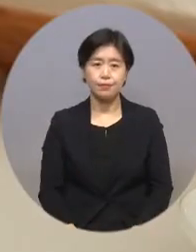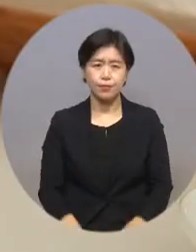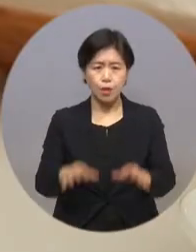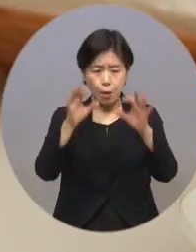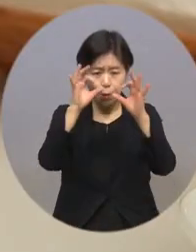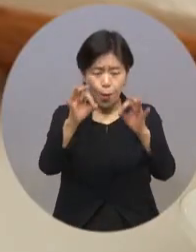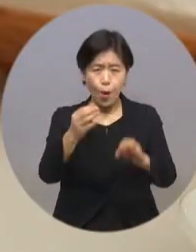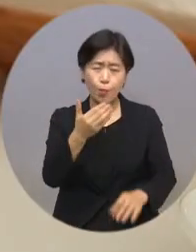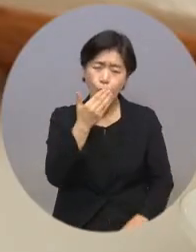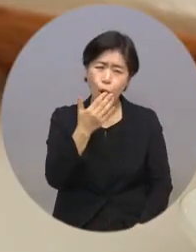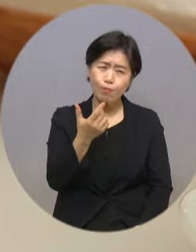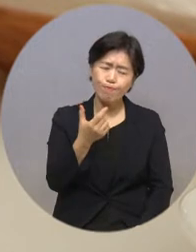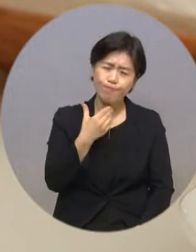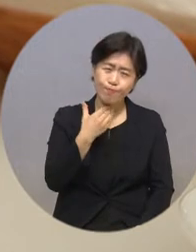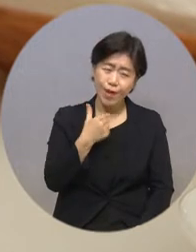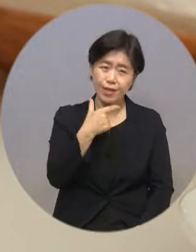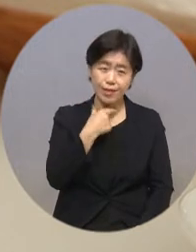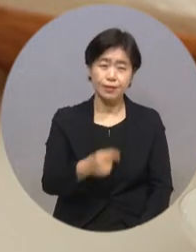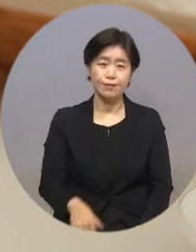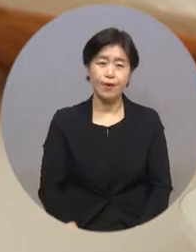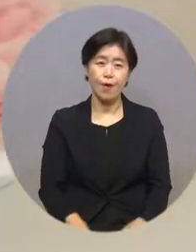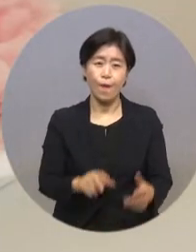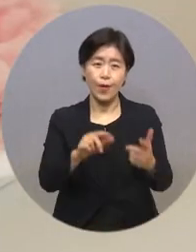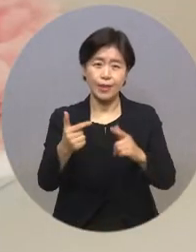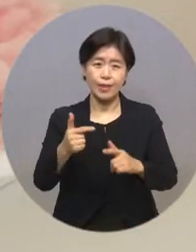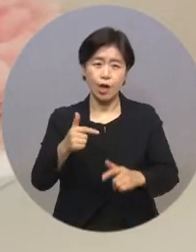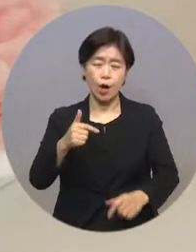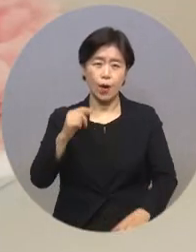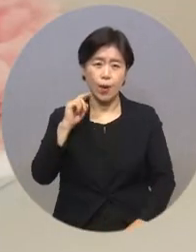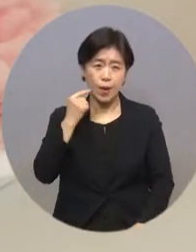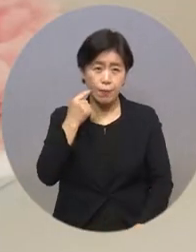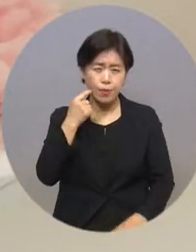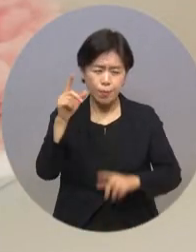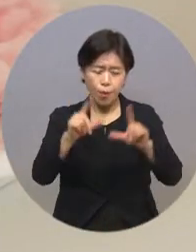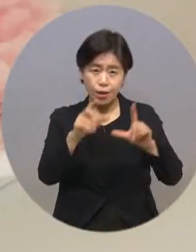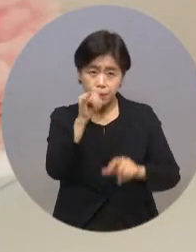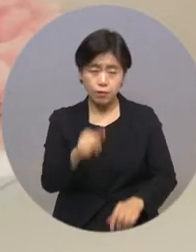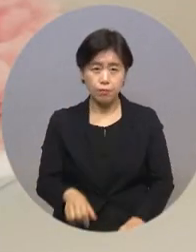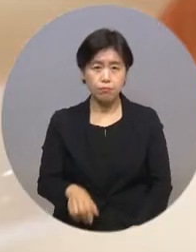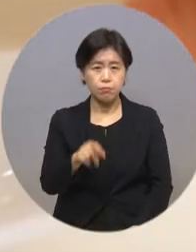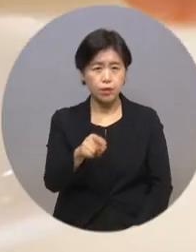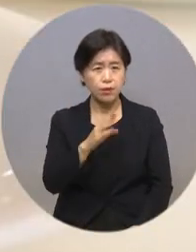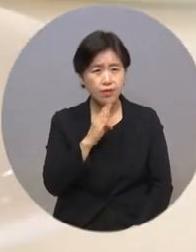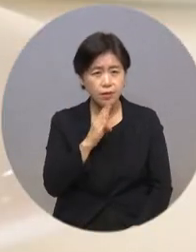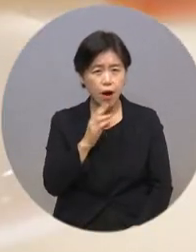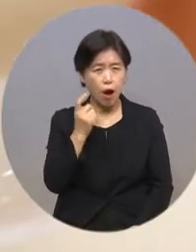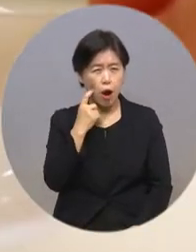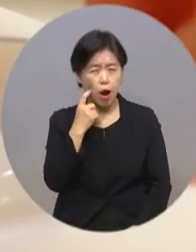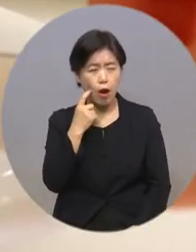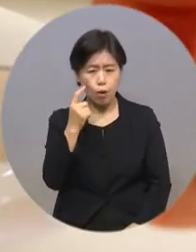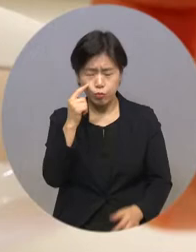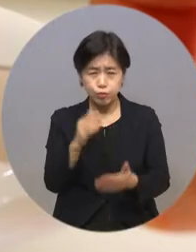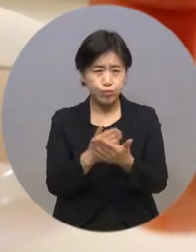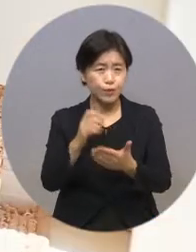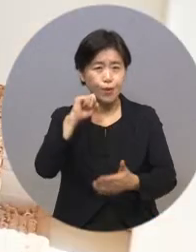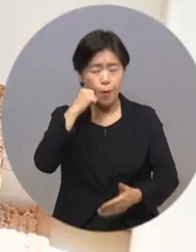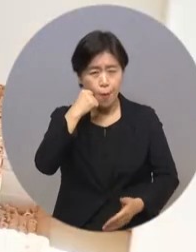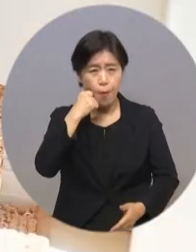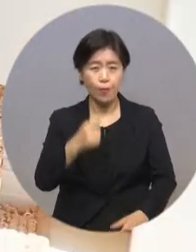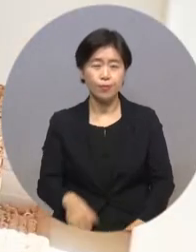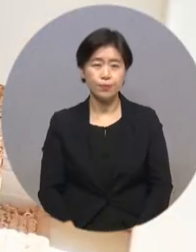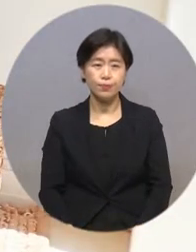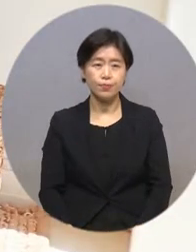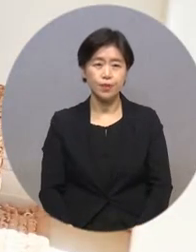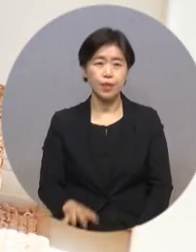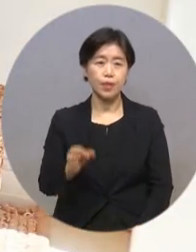먹음직하고 다양한 종류의 디저트 캔들. 진짜인지 가짜인지 구분이 되지 않을 정도입니다.